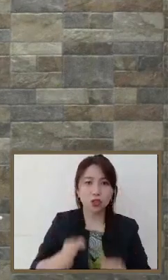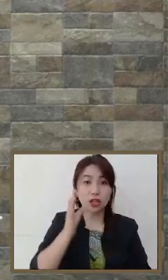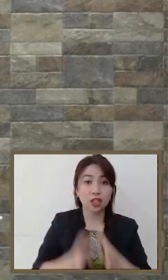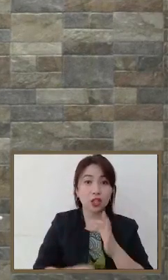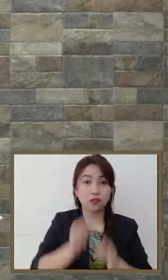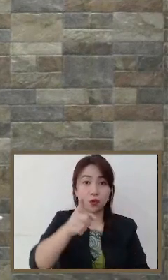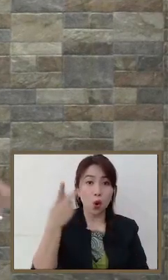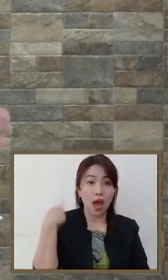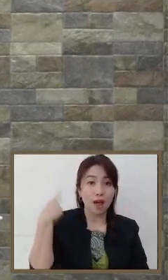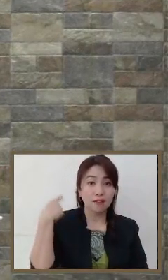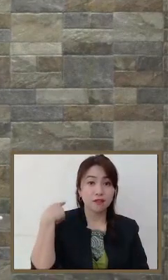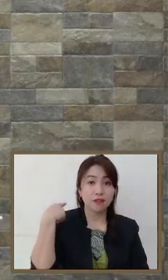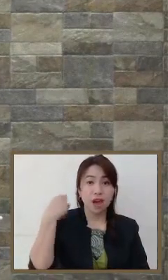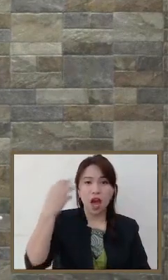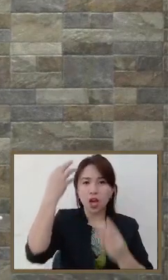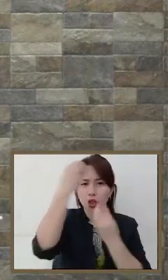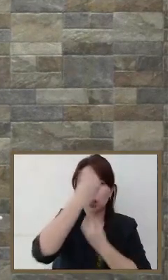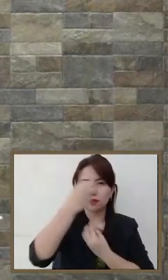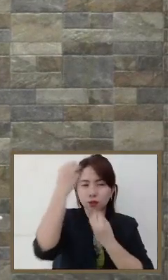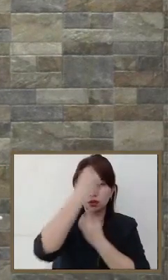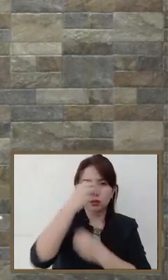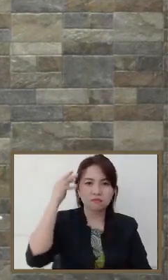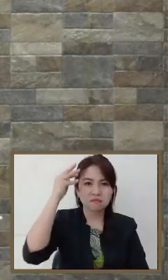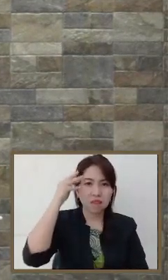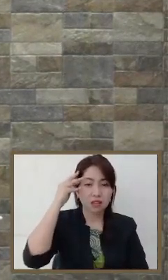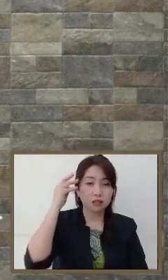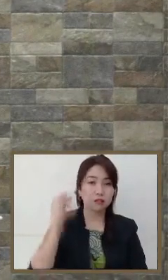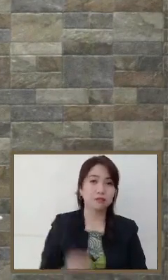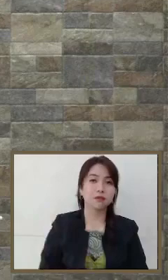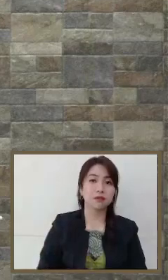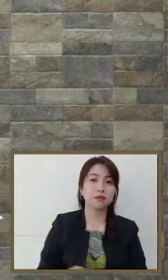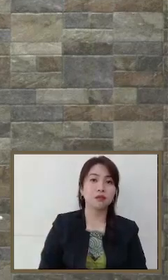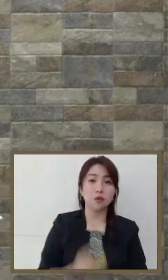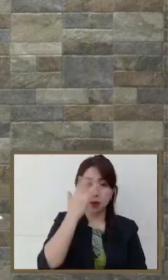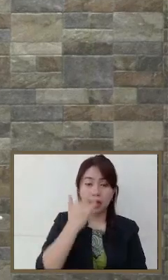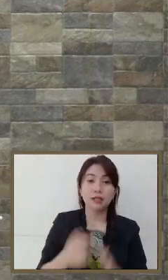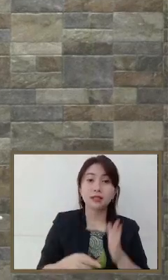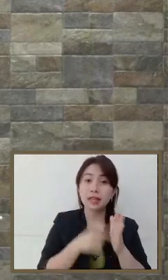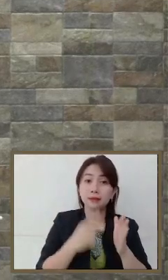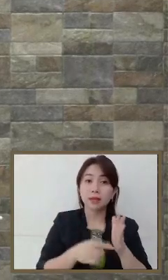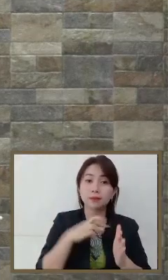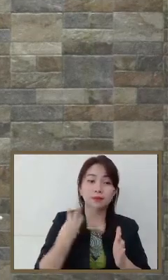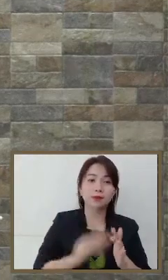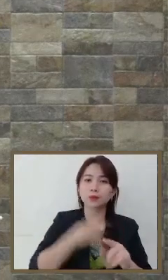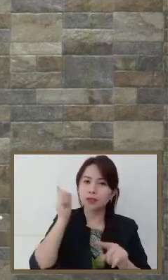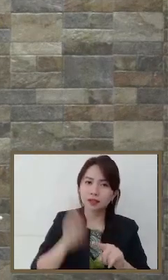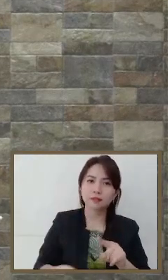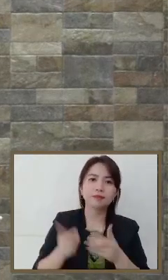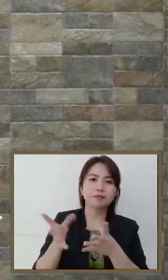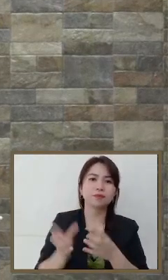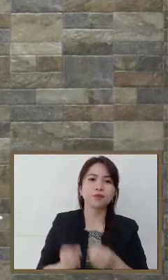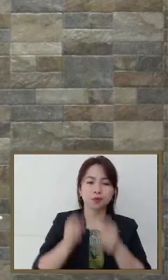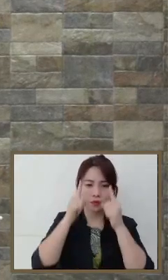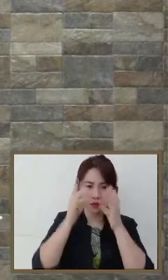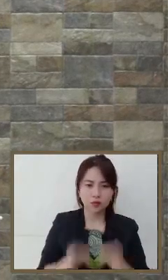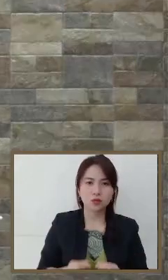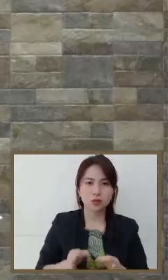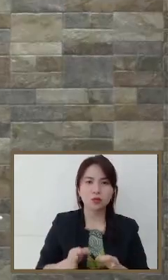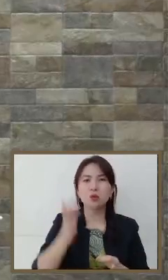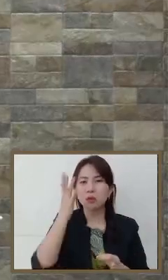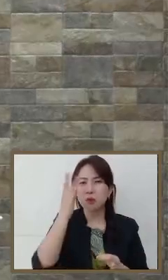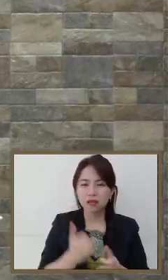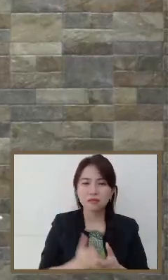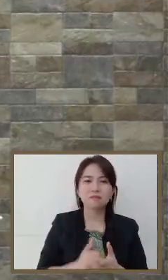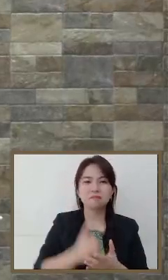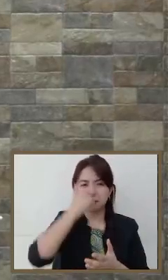minsan hindi tayo makagawa ng decisyon sa Panginoon wholeheartedly sa kadahilan ng aminin natin